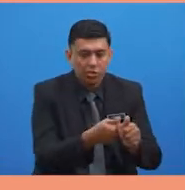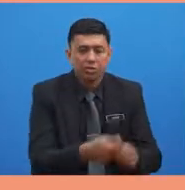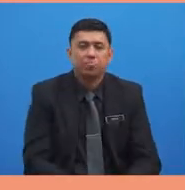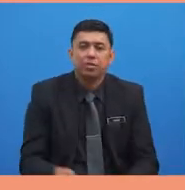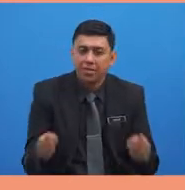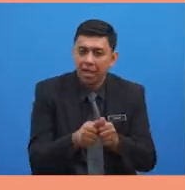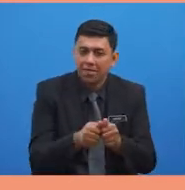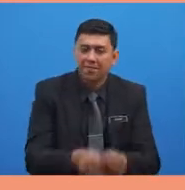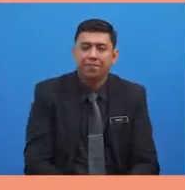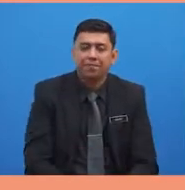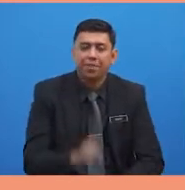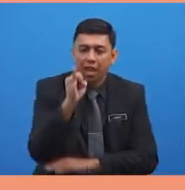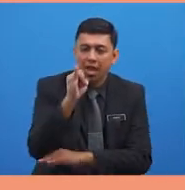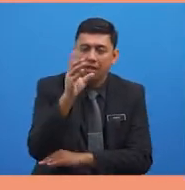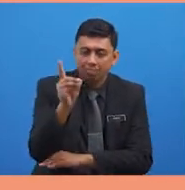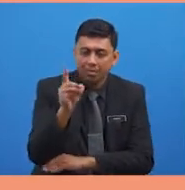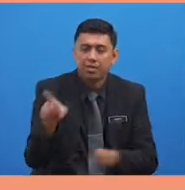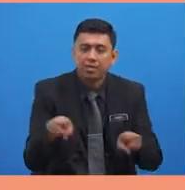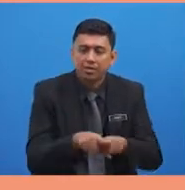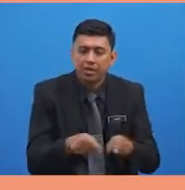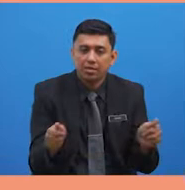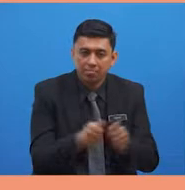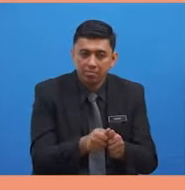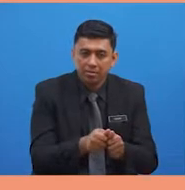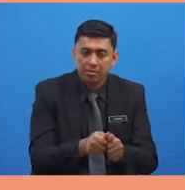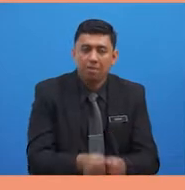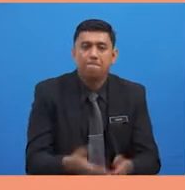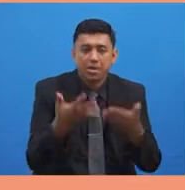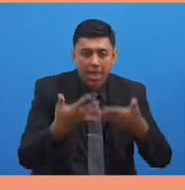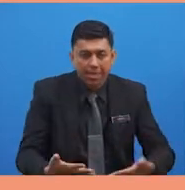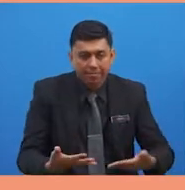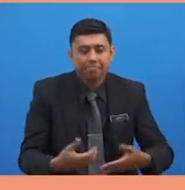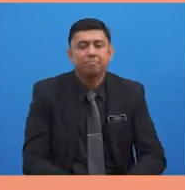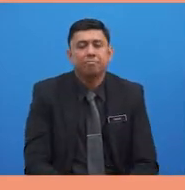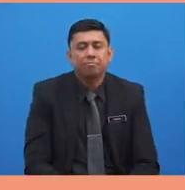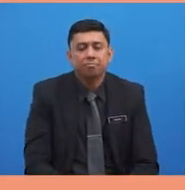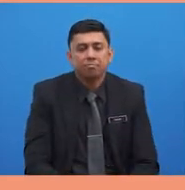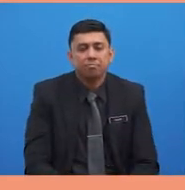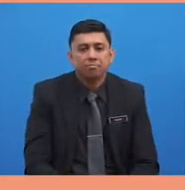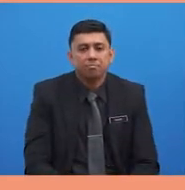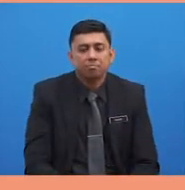diikuti dengan ID sama dengan berat.